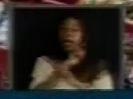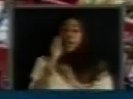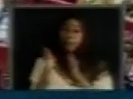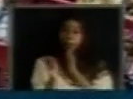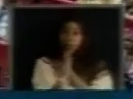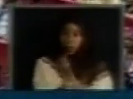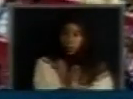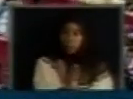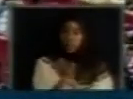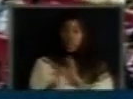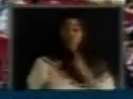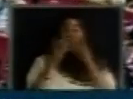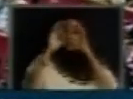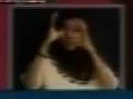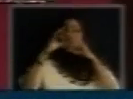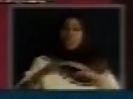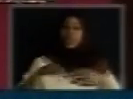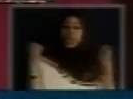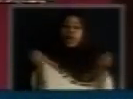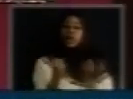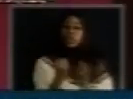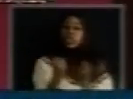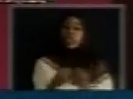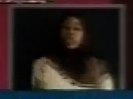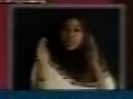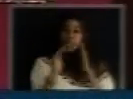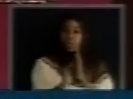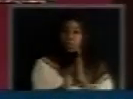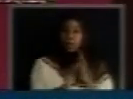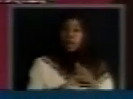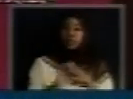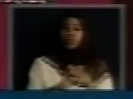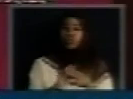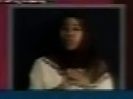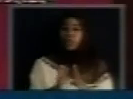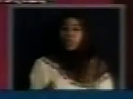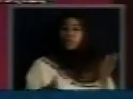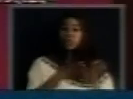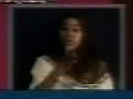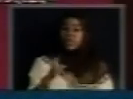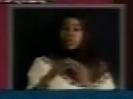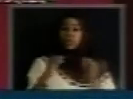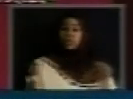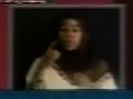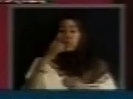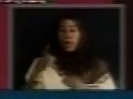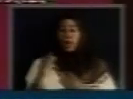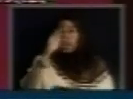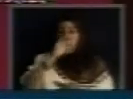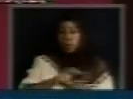kwa kutengeneza katiba. Tutumie fursa hii, tusiipoteze kuangalia yaliyopungua ili tuende mbele.